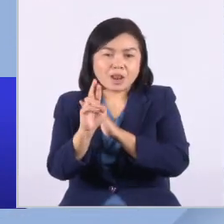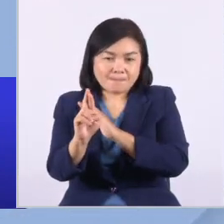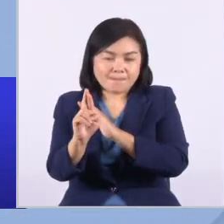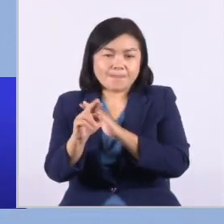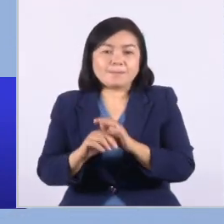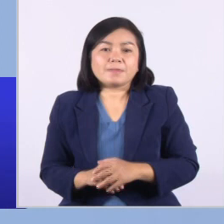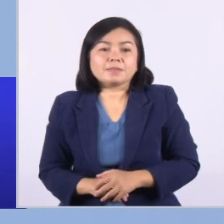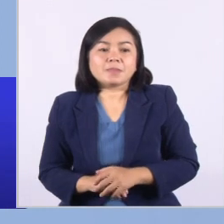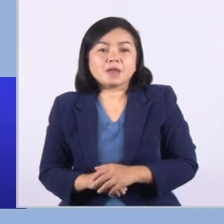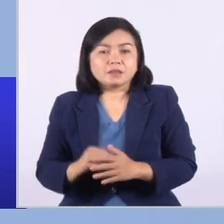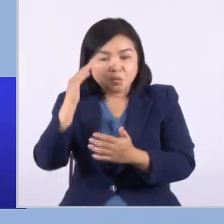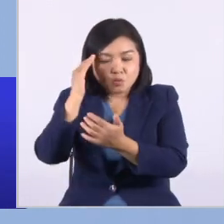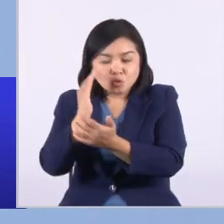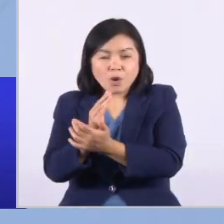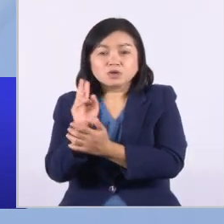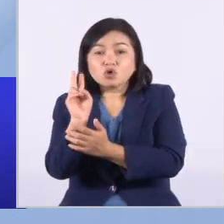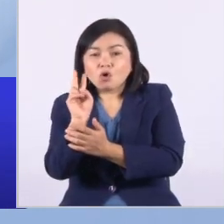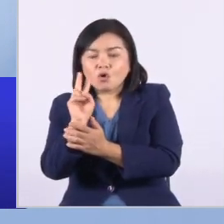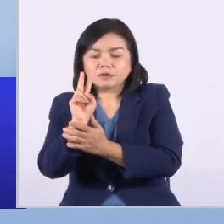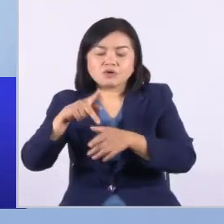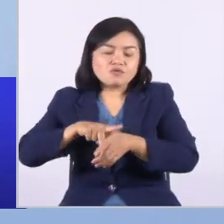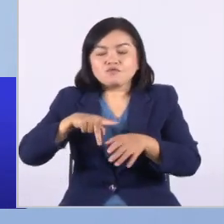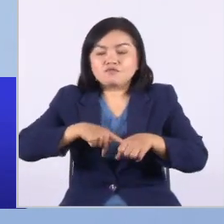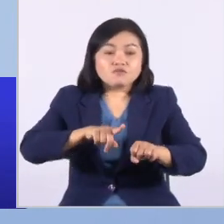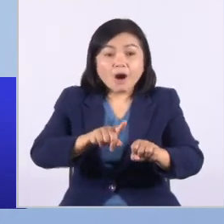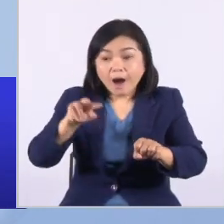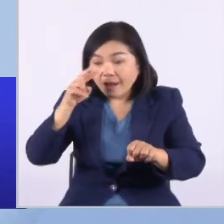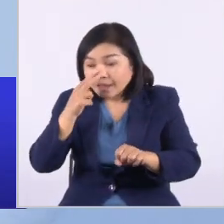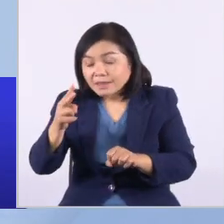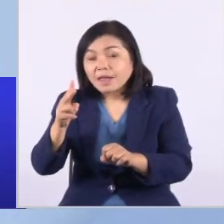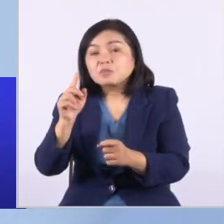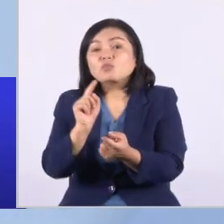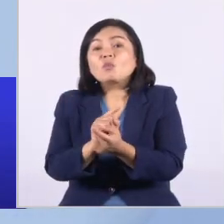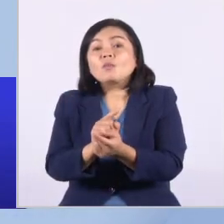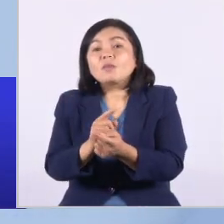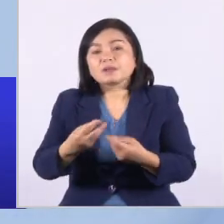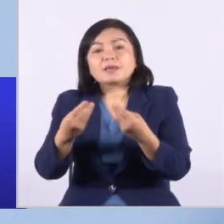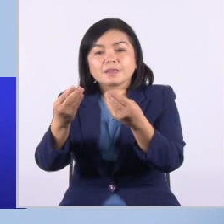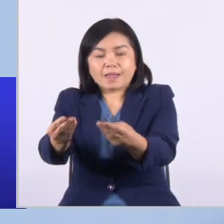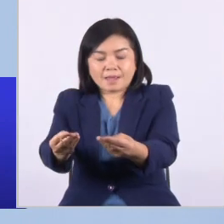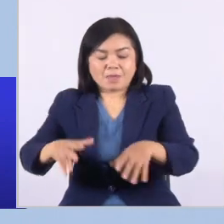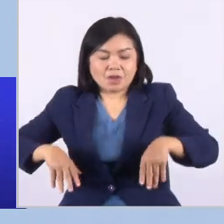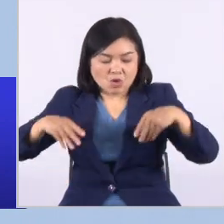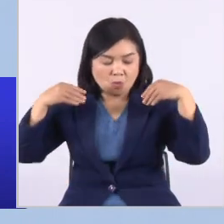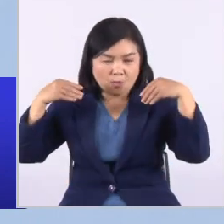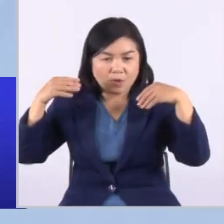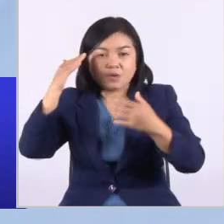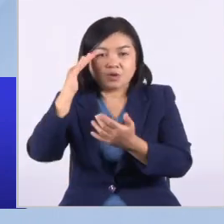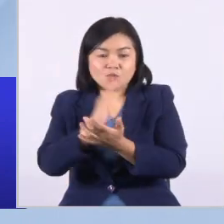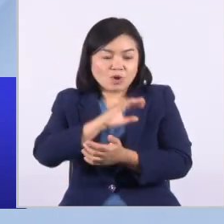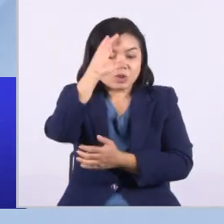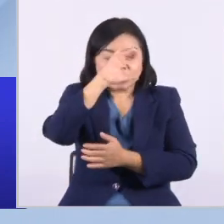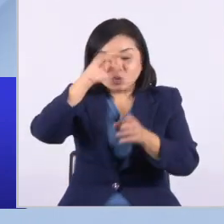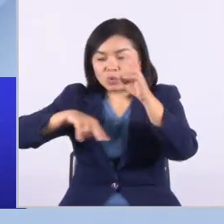คู่หูสายตรวจรถจักรยานยนต์126นะจ่า10ตำรวจเสกสรรปัญญางาม